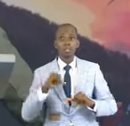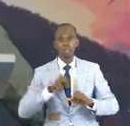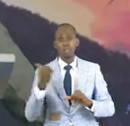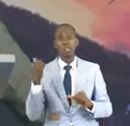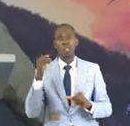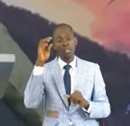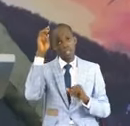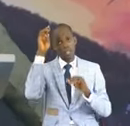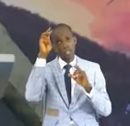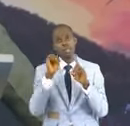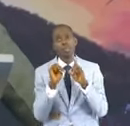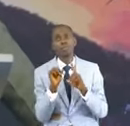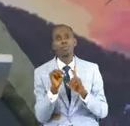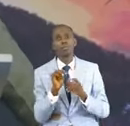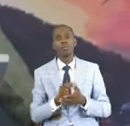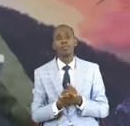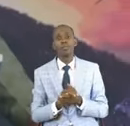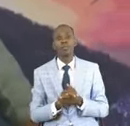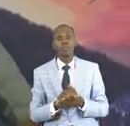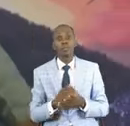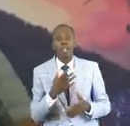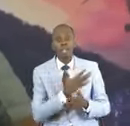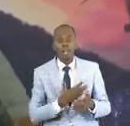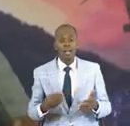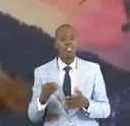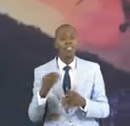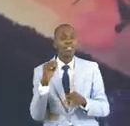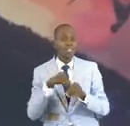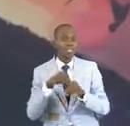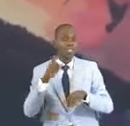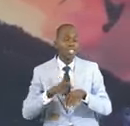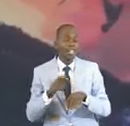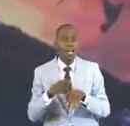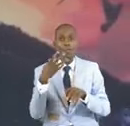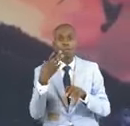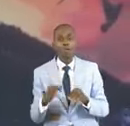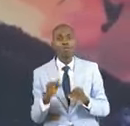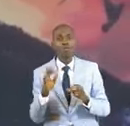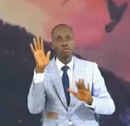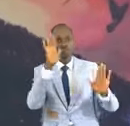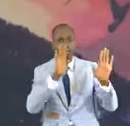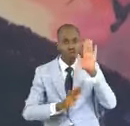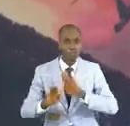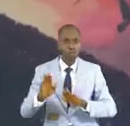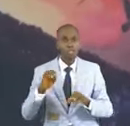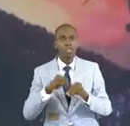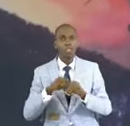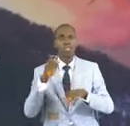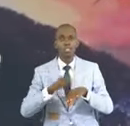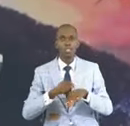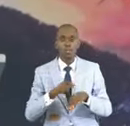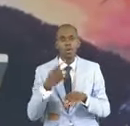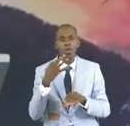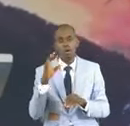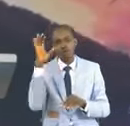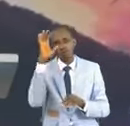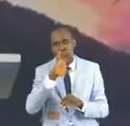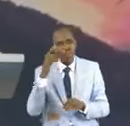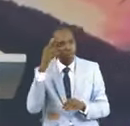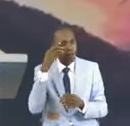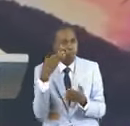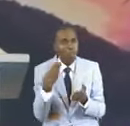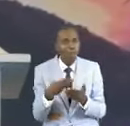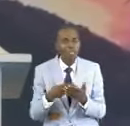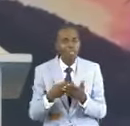n'oge a na-akpagbu anyị, n'oge a na-anwale anyị, mgbe anyị na-achọ ego, maọbụ mgbe anyị na-achọ ihe afọ